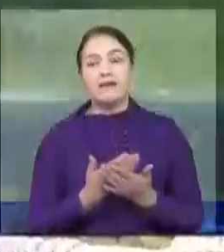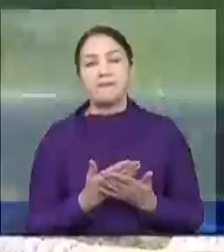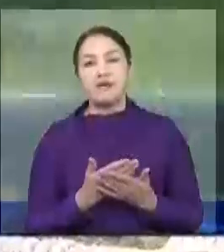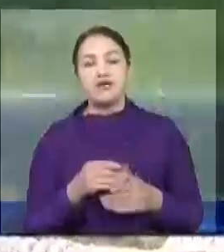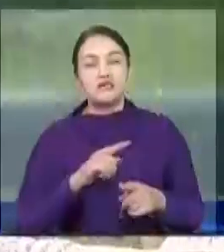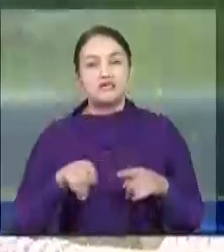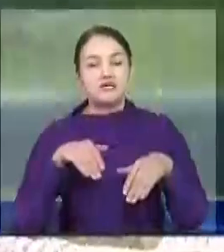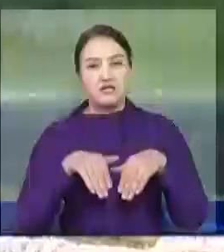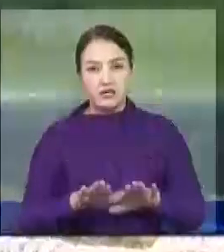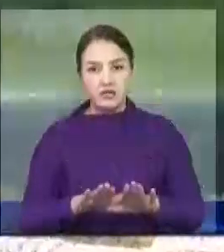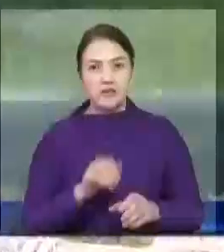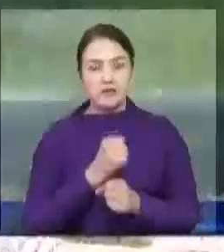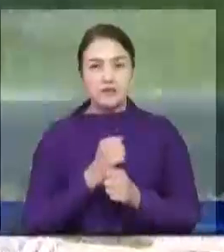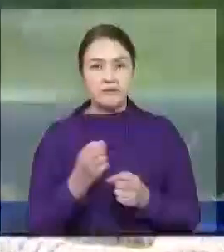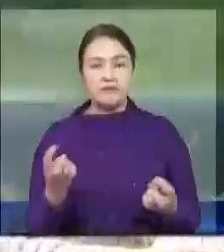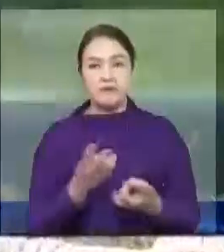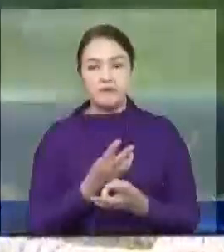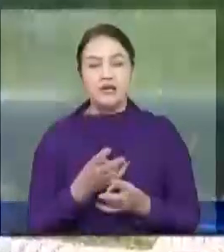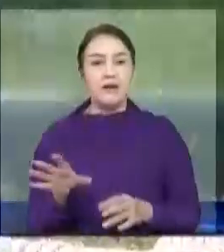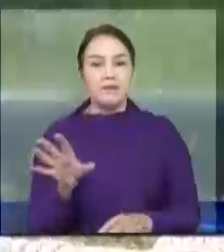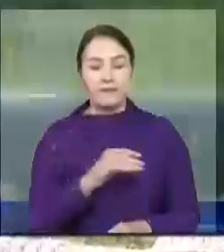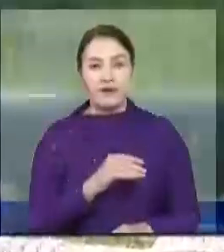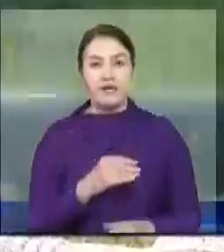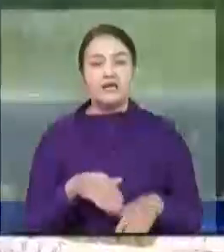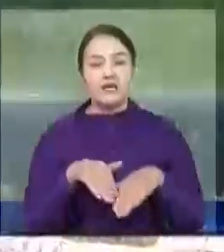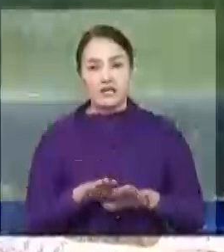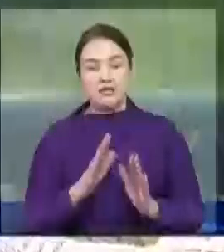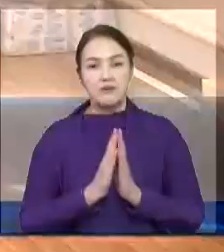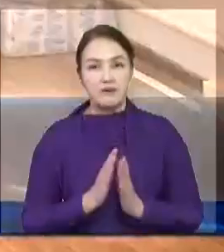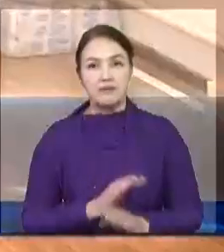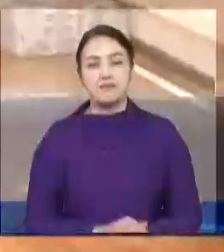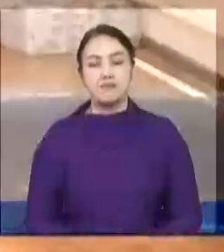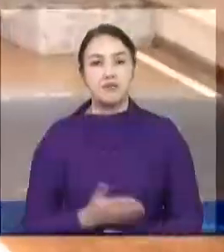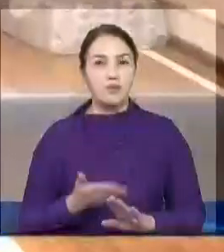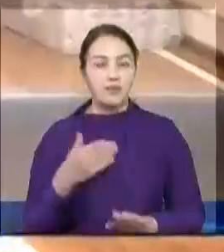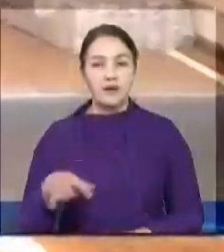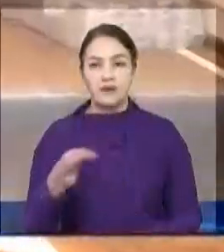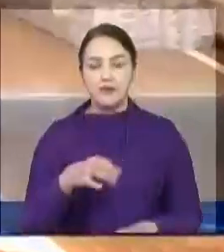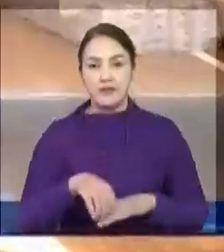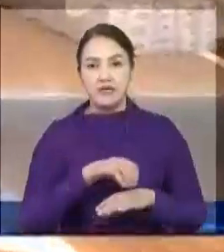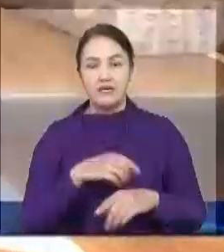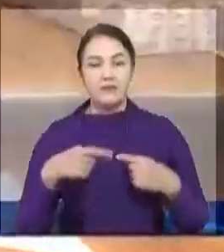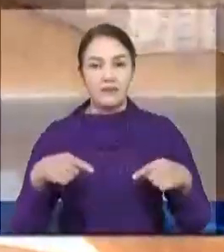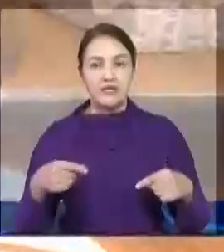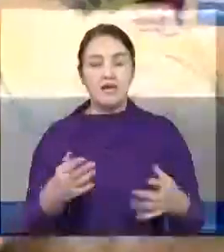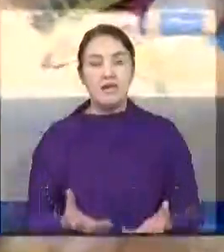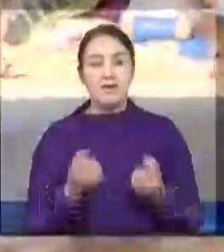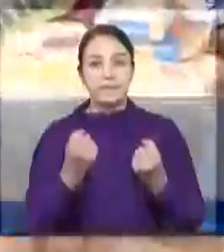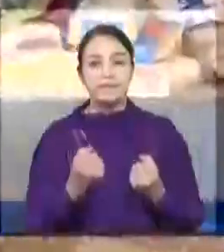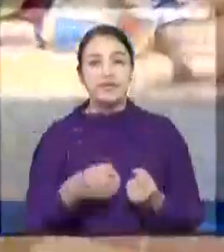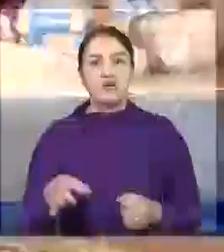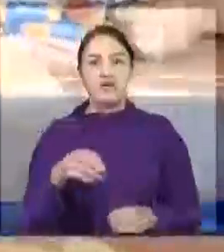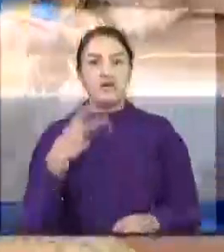тезірек шешу үшін жұмыс істеп жатыр. Барлығы оңынан шешілсе екен дейміз. Бұған дейін облыс әкімдігі мен басқа да демеушілер арқылы